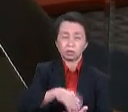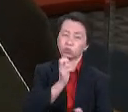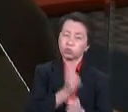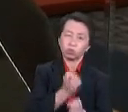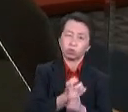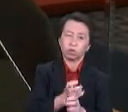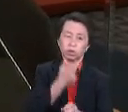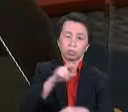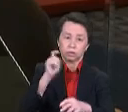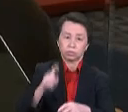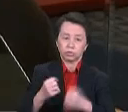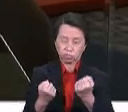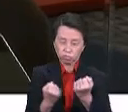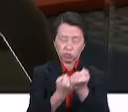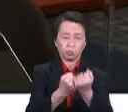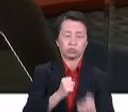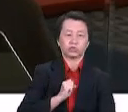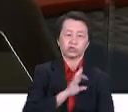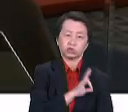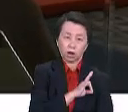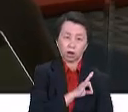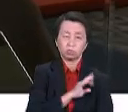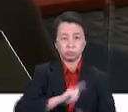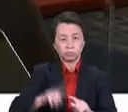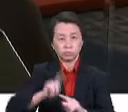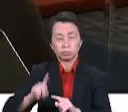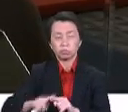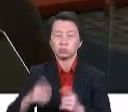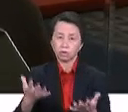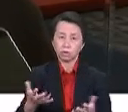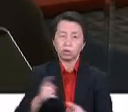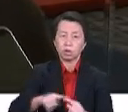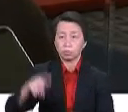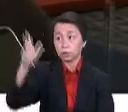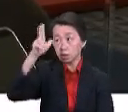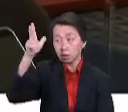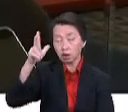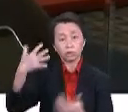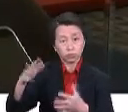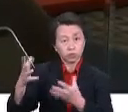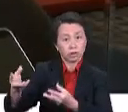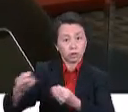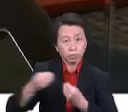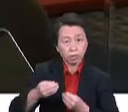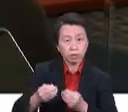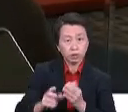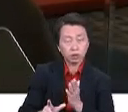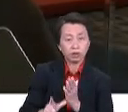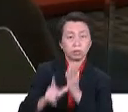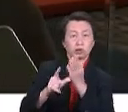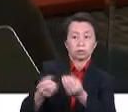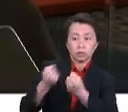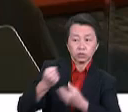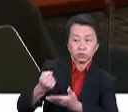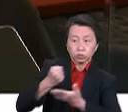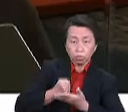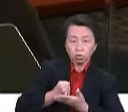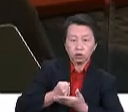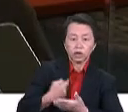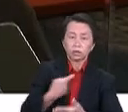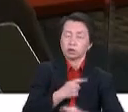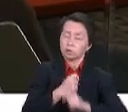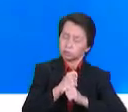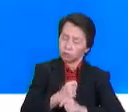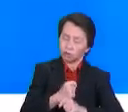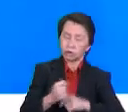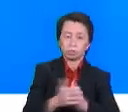kena support kita punya staff and everything. Tapi kerana the government has given us assistance, itu yang kami masih bertahan